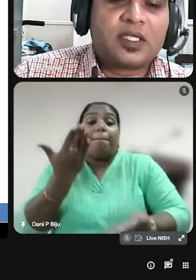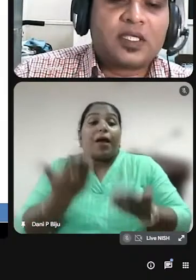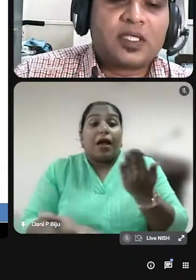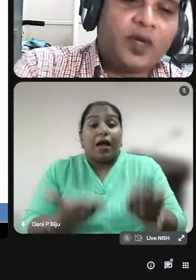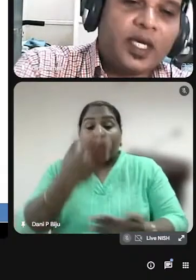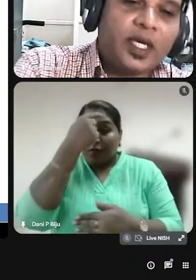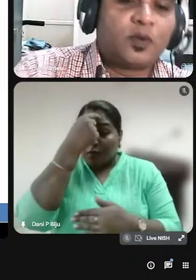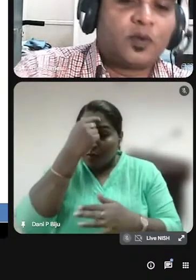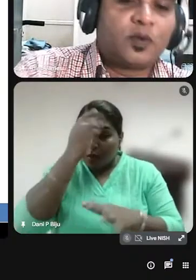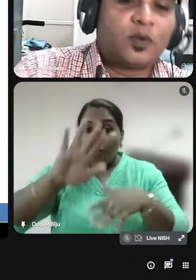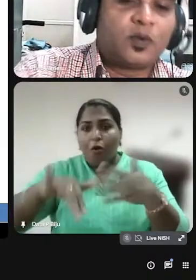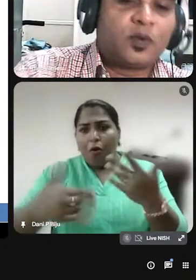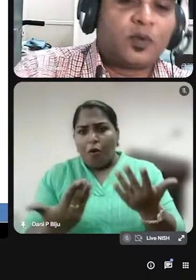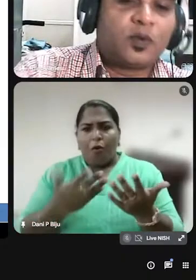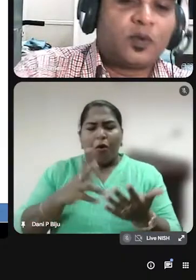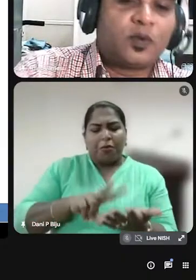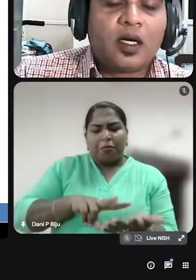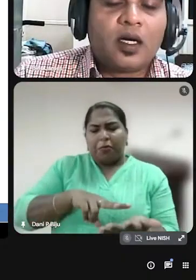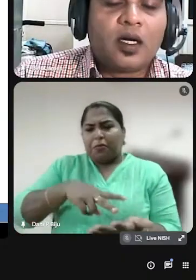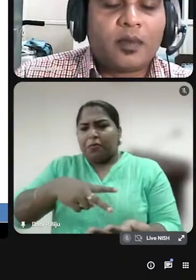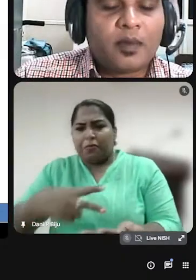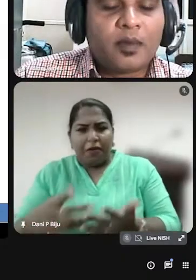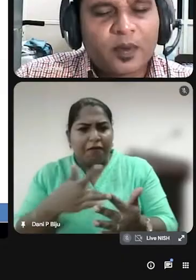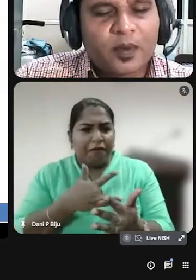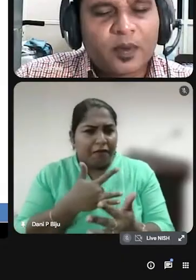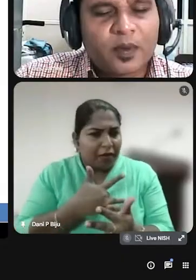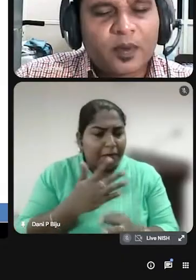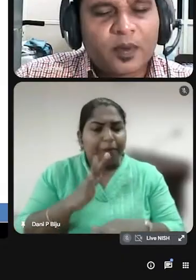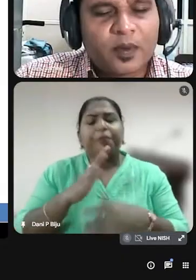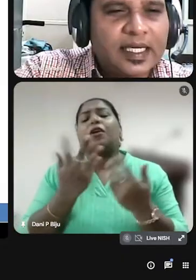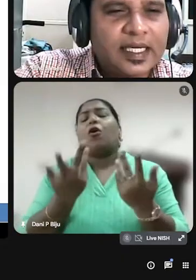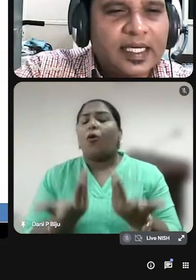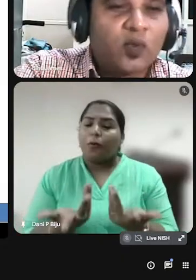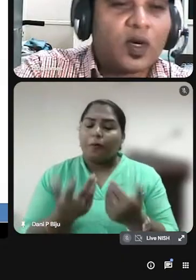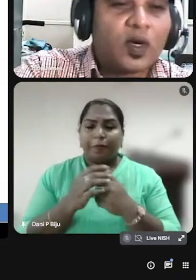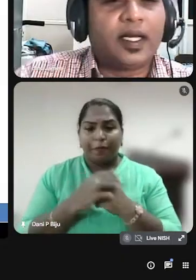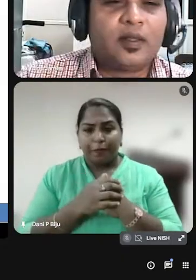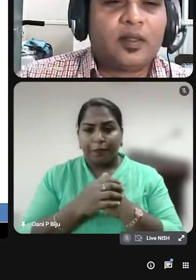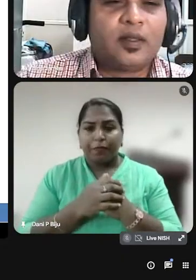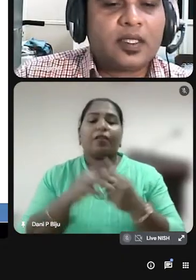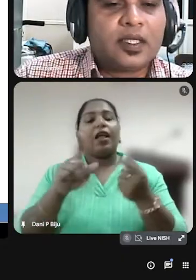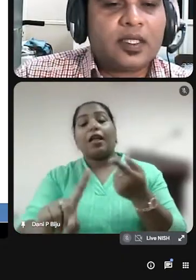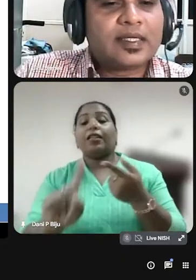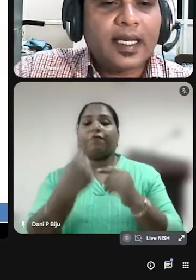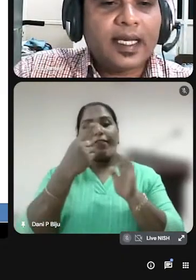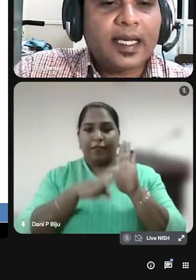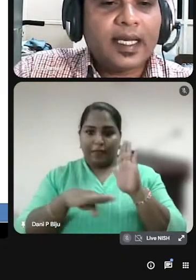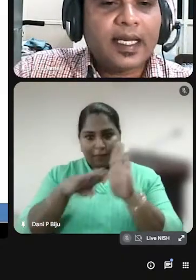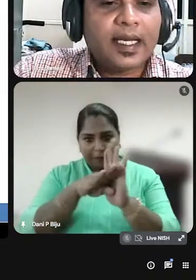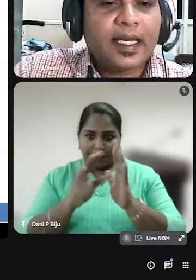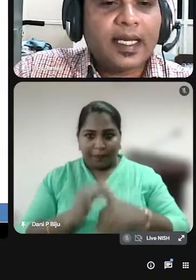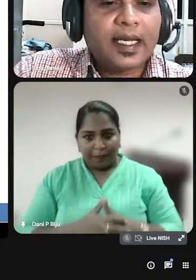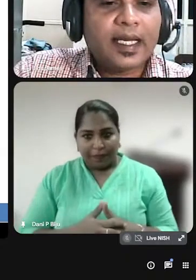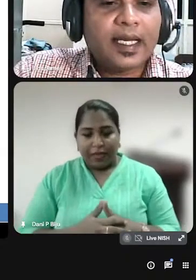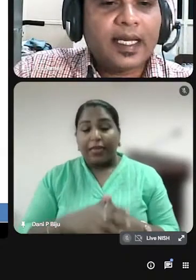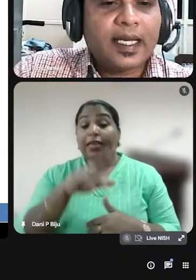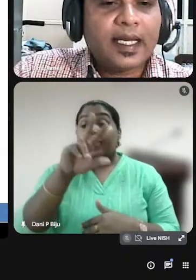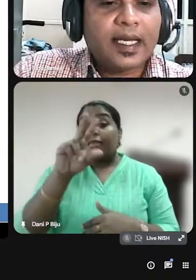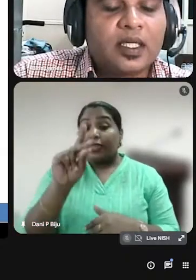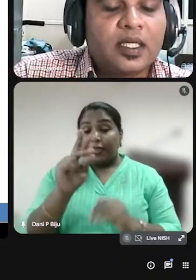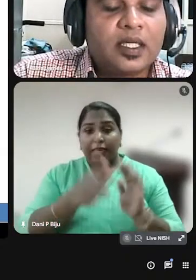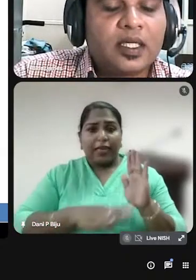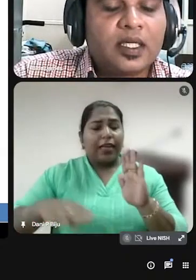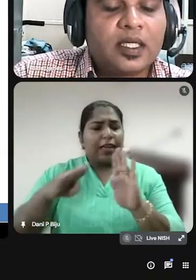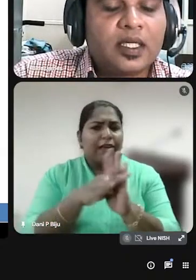ഒരു വശത്തേക്ക് വേച്ചു പോകുന്നതാവാം. അതുപോലെ അതാണ് സ്റ്റേജ് 1 എന്ന് പറയുന്നത്. സ്റ്റേജ് 2 രോഗലക്ഷണങ്ങൾ